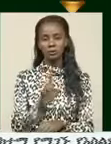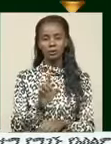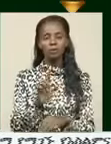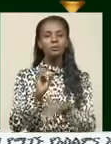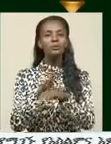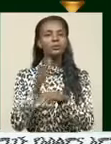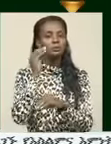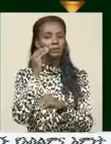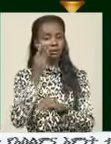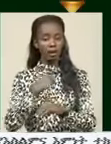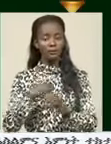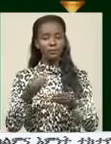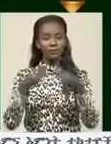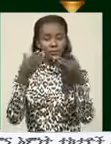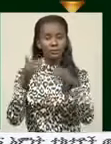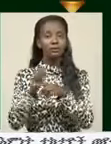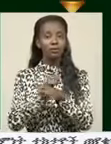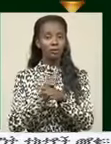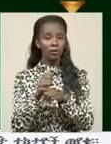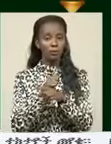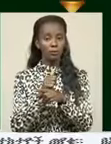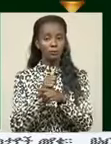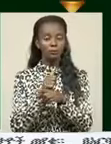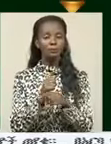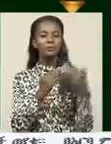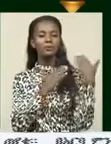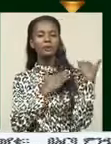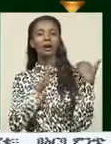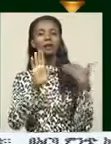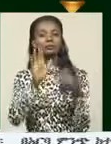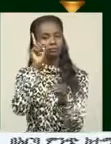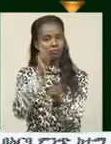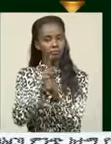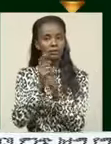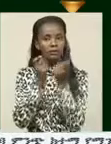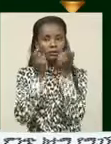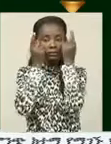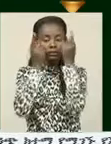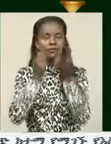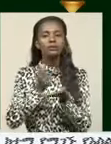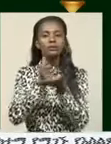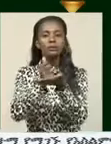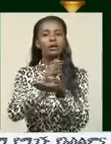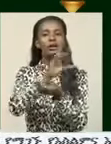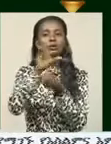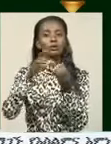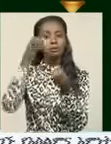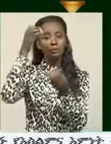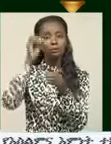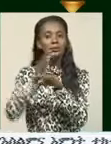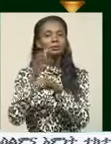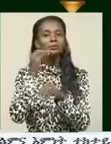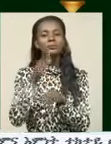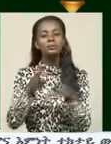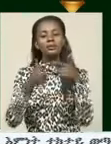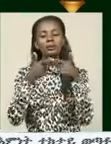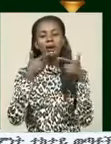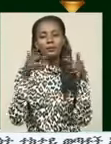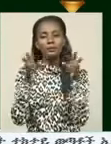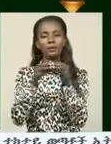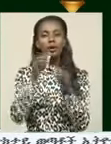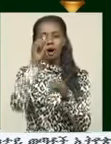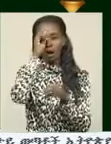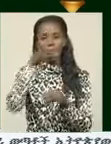ለምክር ቤት አባላት የተሰጣቸው ስልጠና ኃላፊነታቸውን በተገቡ እንዲገነዘቡ እንደሚረዳ የክልሉ ምክር ቤት ምክትል አፈ ጉባኤ